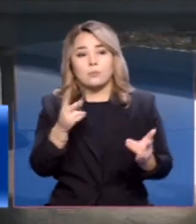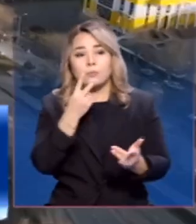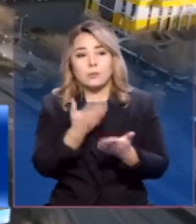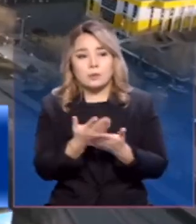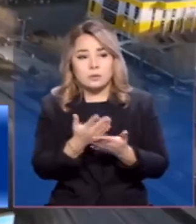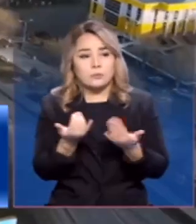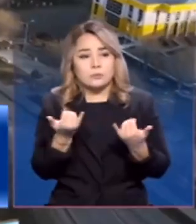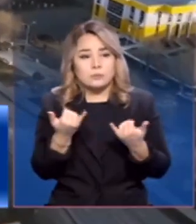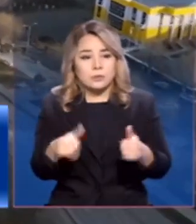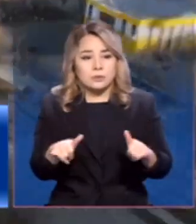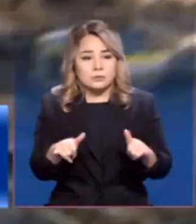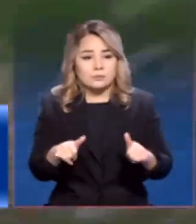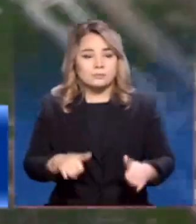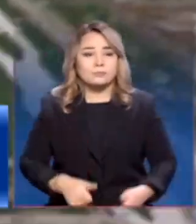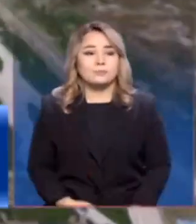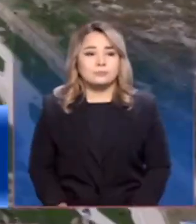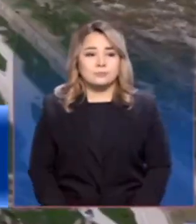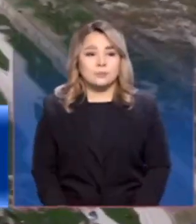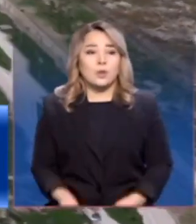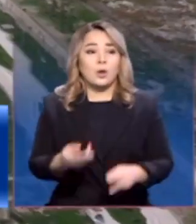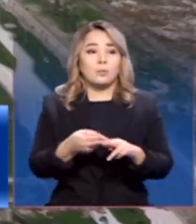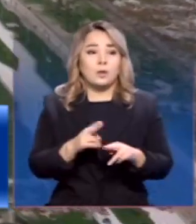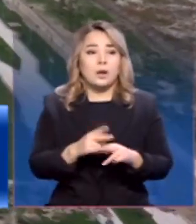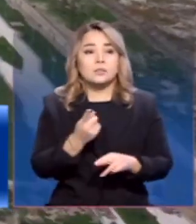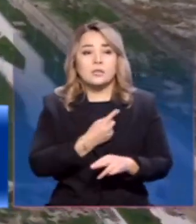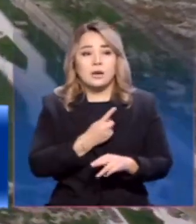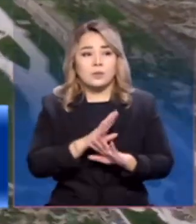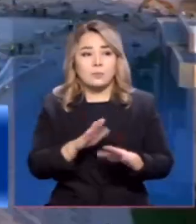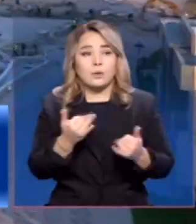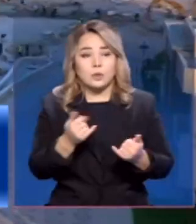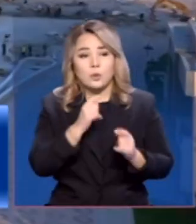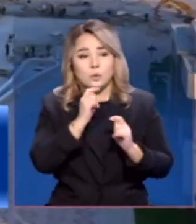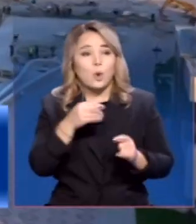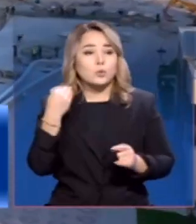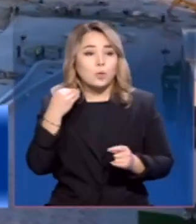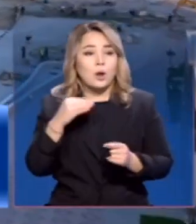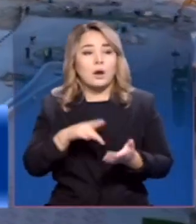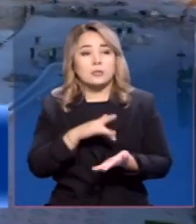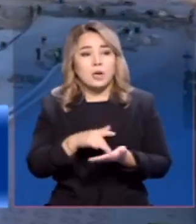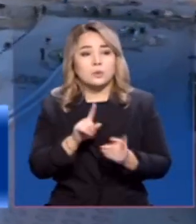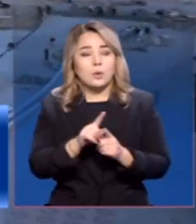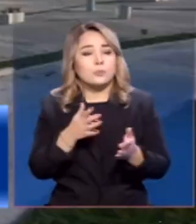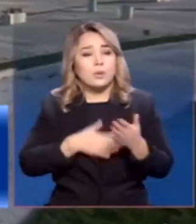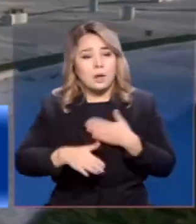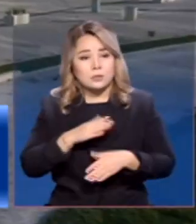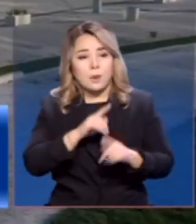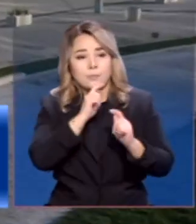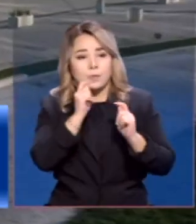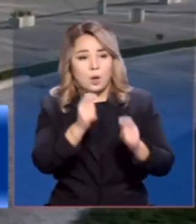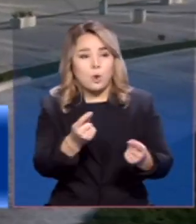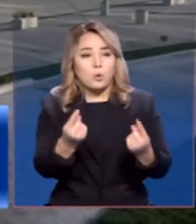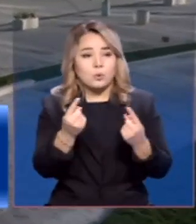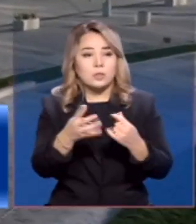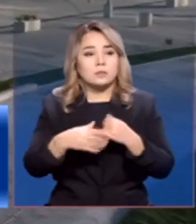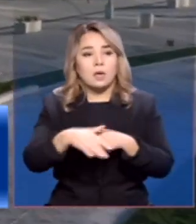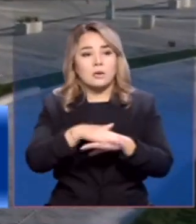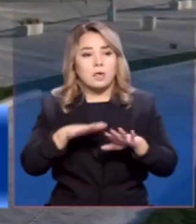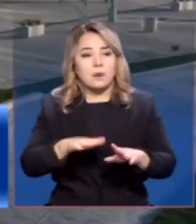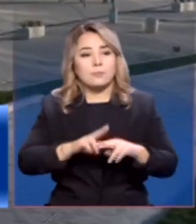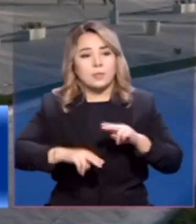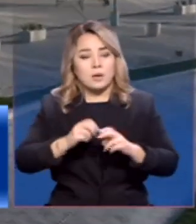көріңіз. Бұл жалғыз кәде емес. Түлеген Түркістанды да қуантып тастаған еді. Ұлы дала елі орталығын салып берді.